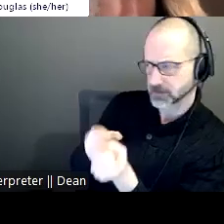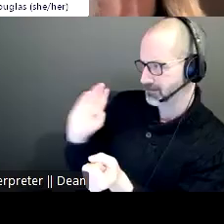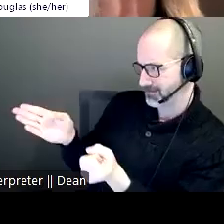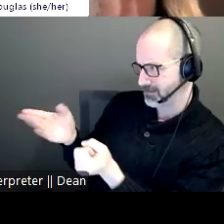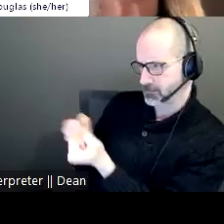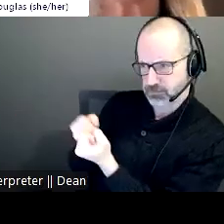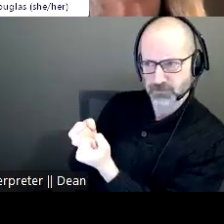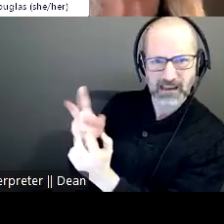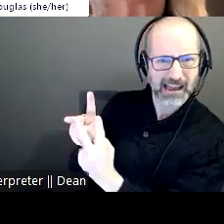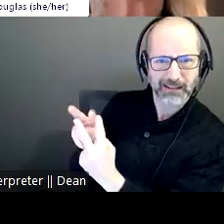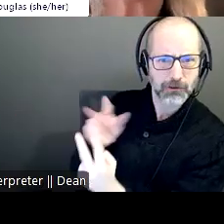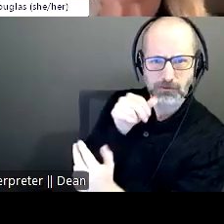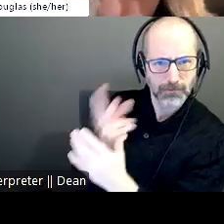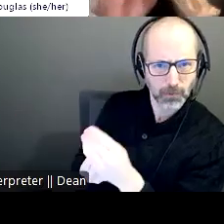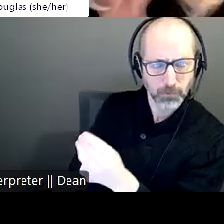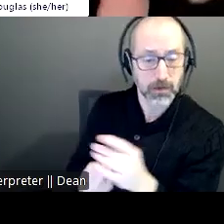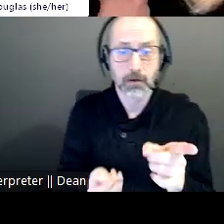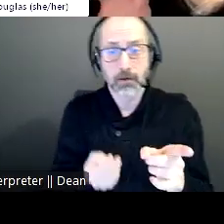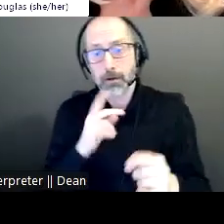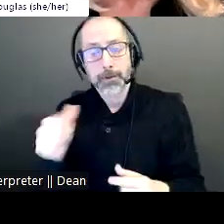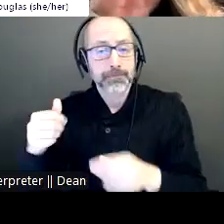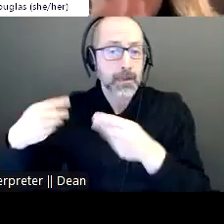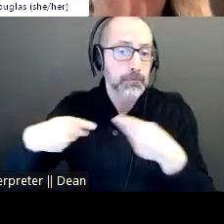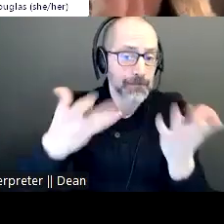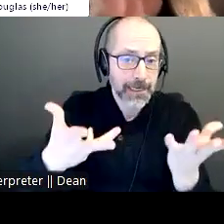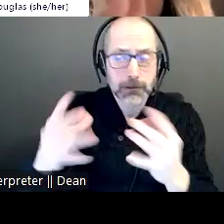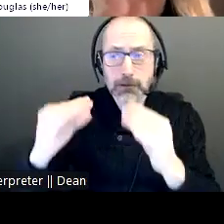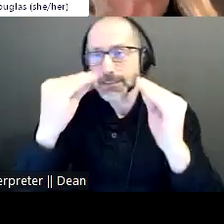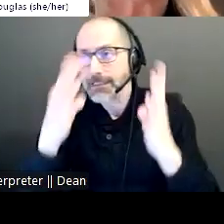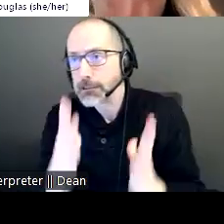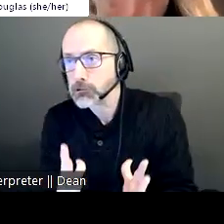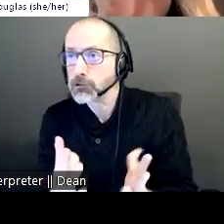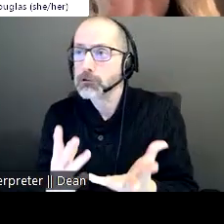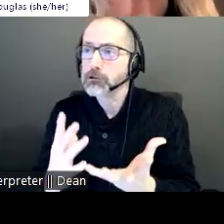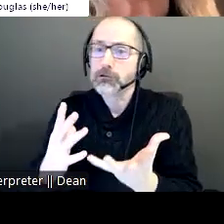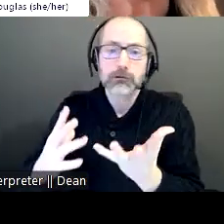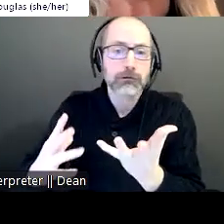c'est que lorsque les prestataires, qu'il s'agisse des enseignants ou d'autres prestataires de services,